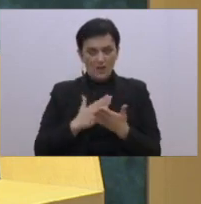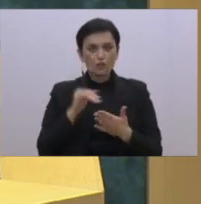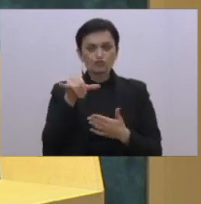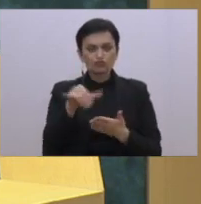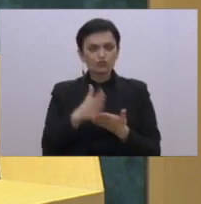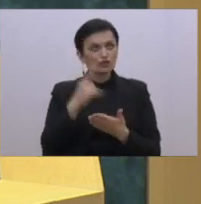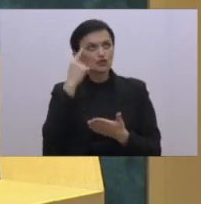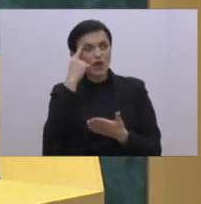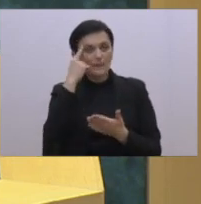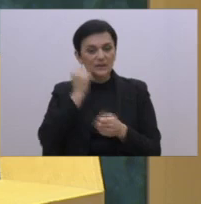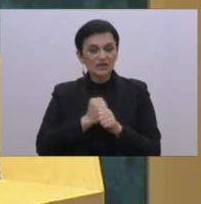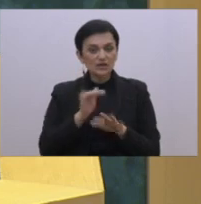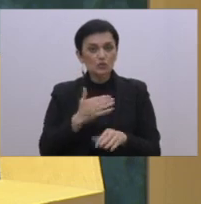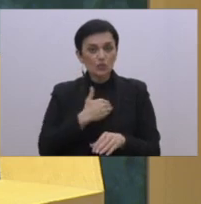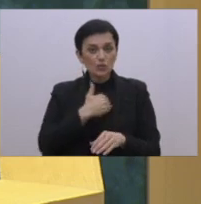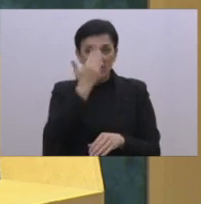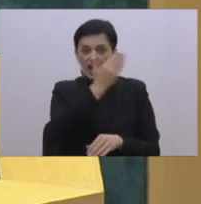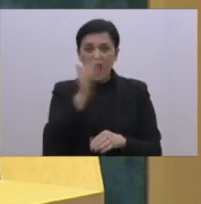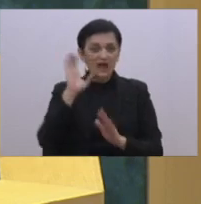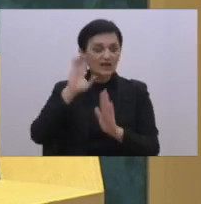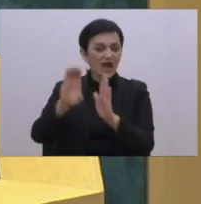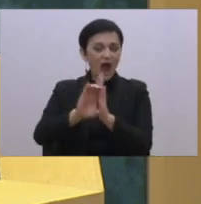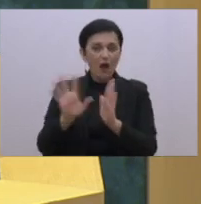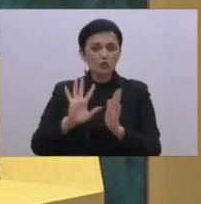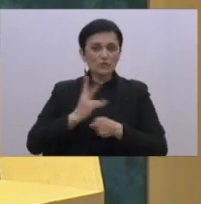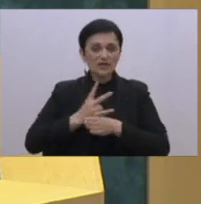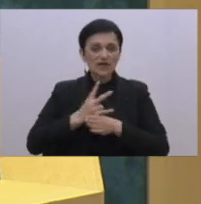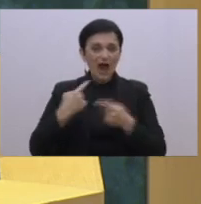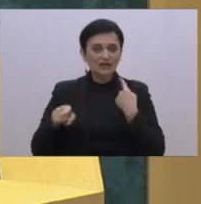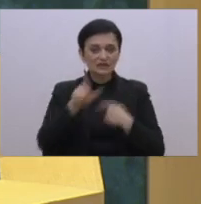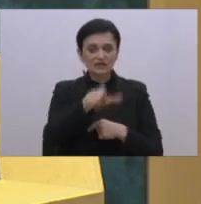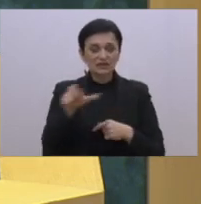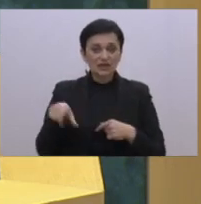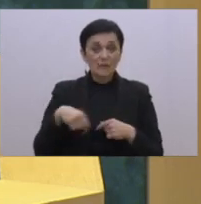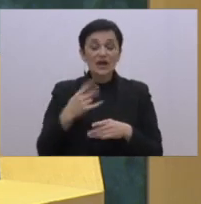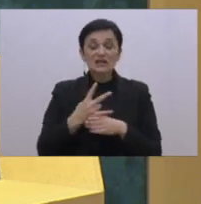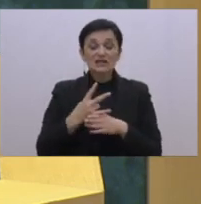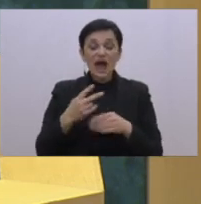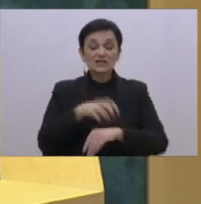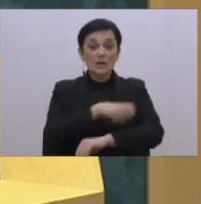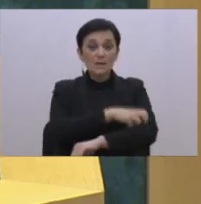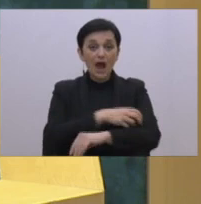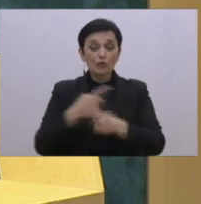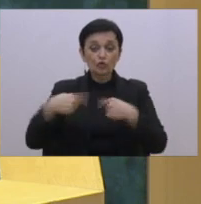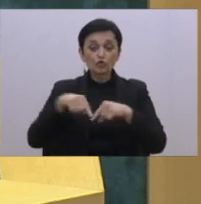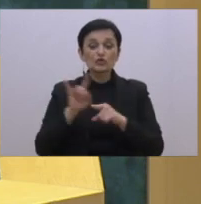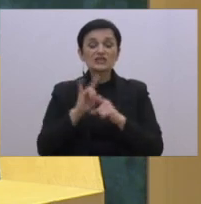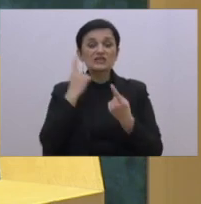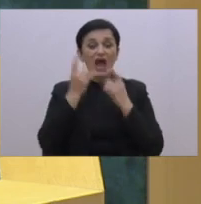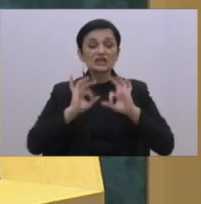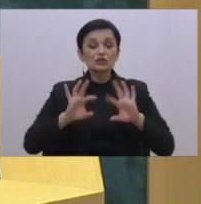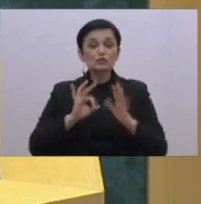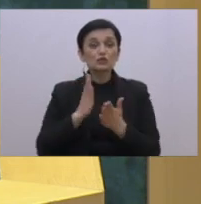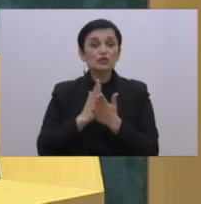ხოლმე ჩაფიქრებული. ხალხი არ უსმენს რადიკალებს. რადიკალი პარტიებისა და ორგანიზაციების დეზინფორმაცია მხოლოდ მაშინ